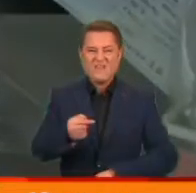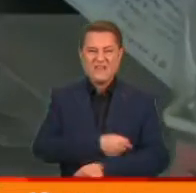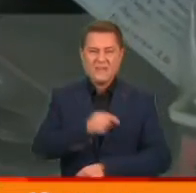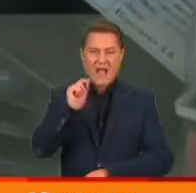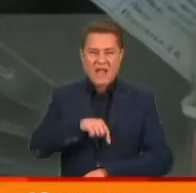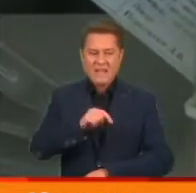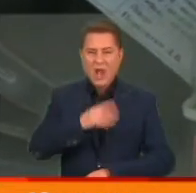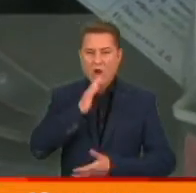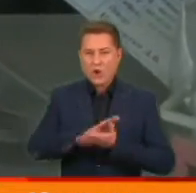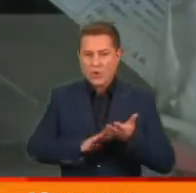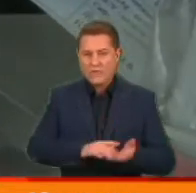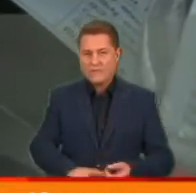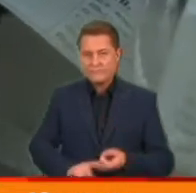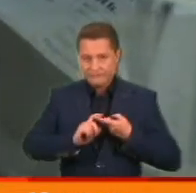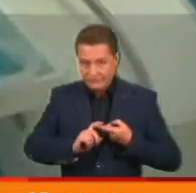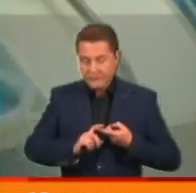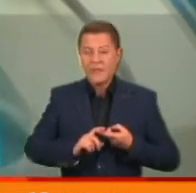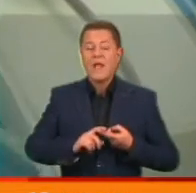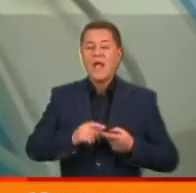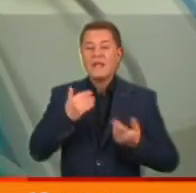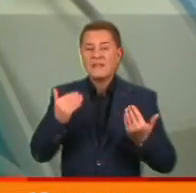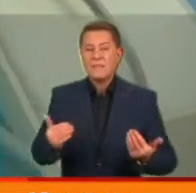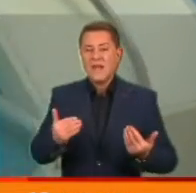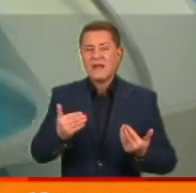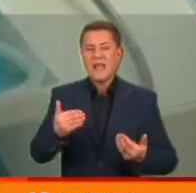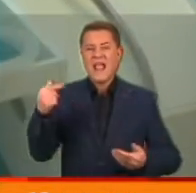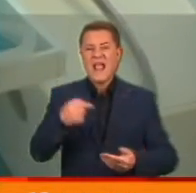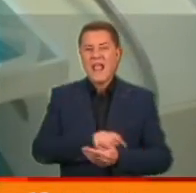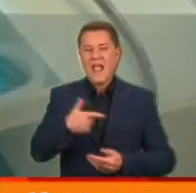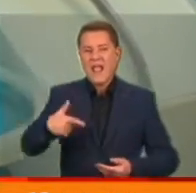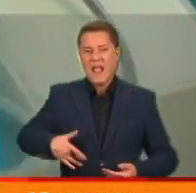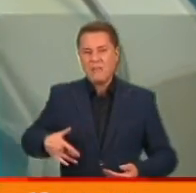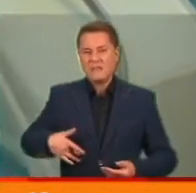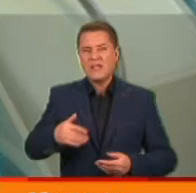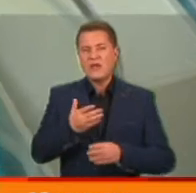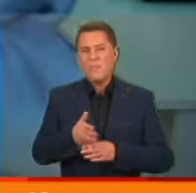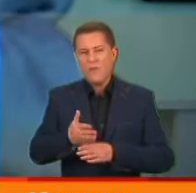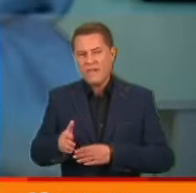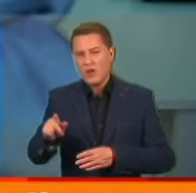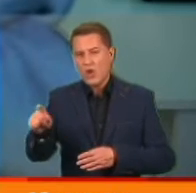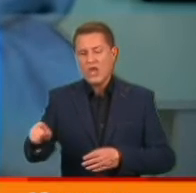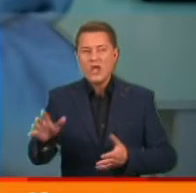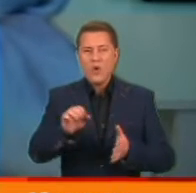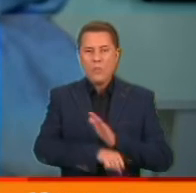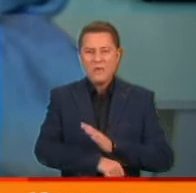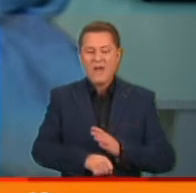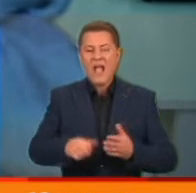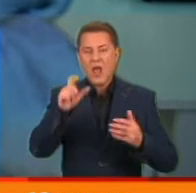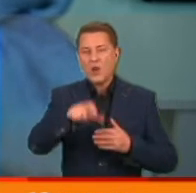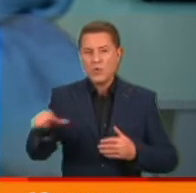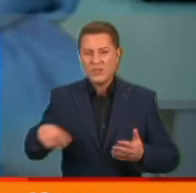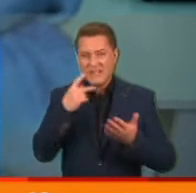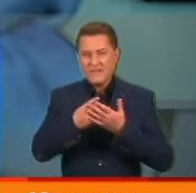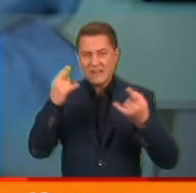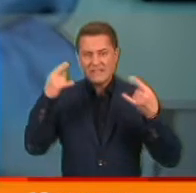крові. Тією кров'ю жінку і інфікували. Тепер гепатит повільно її убиває. Зараз ось люди дивляться телевізор і